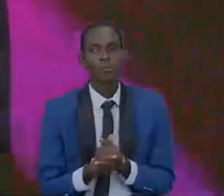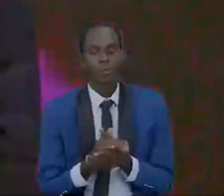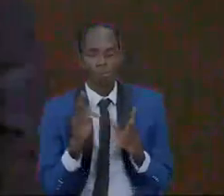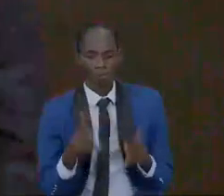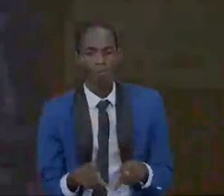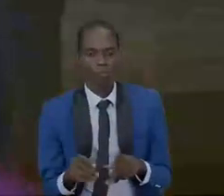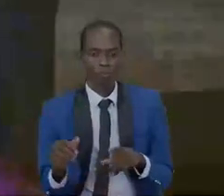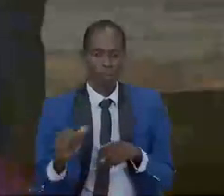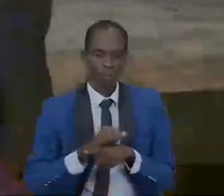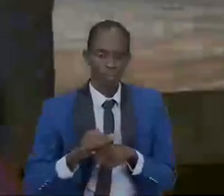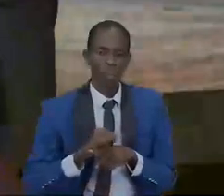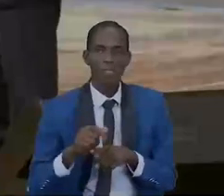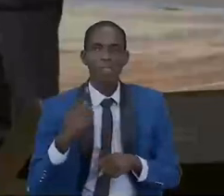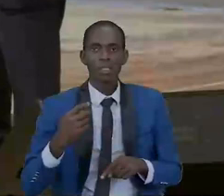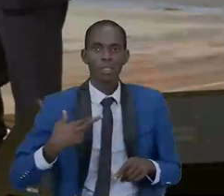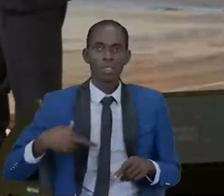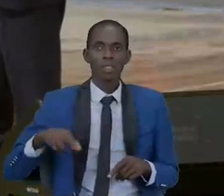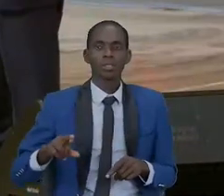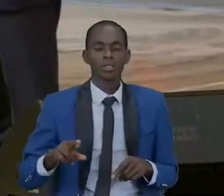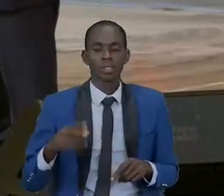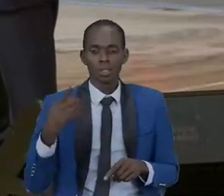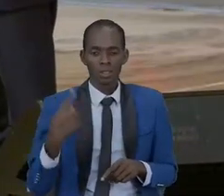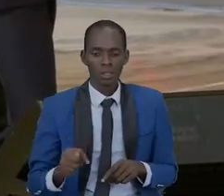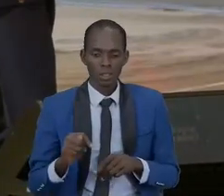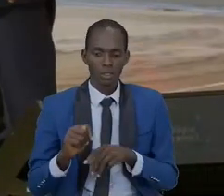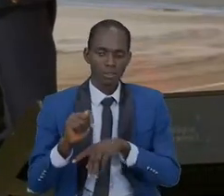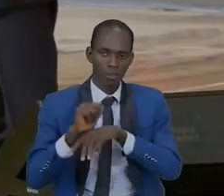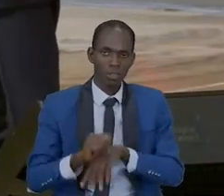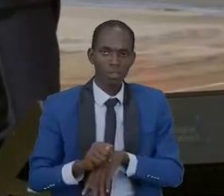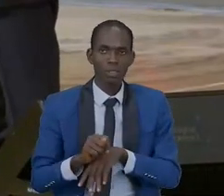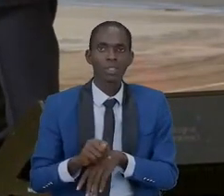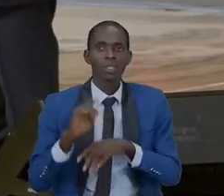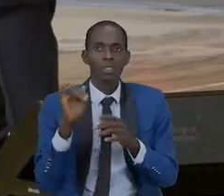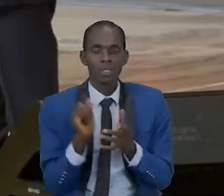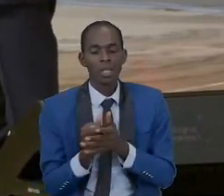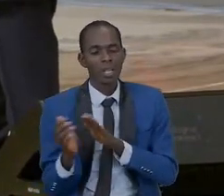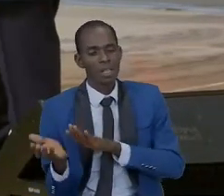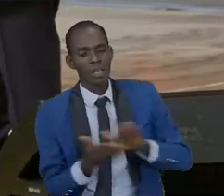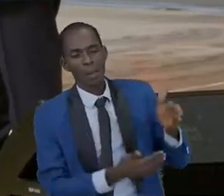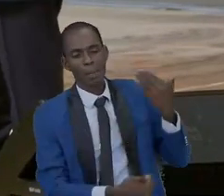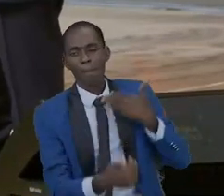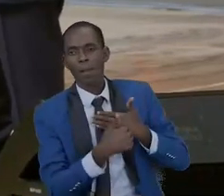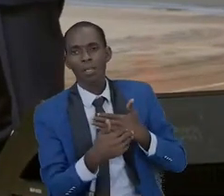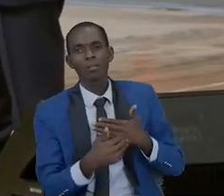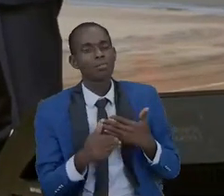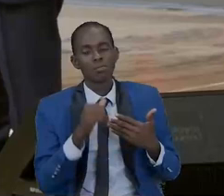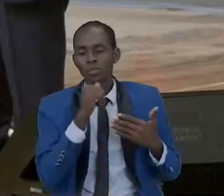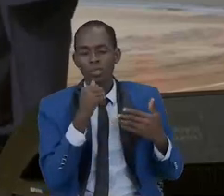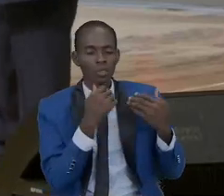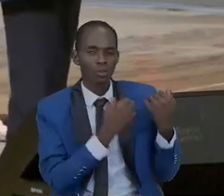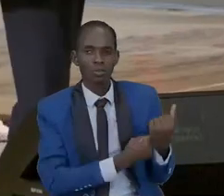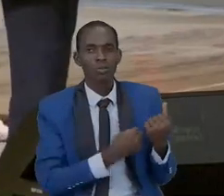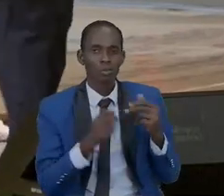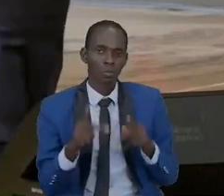la religion la tradition qu'il a abandonné derrière il est incorrigible